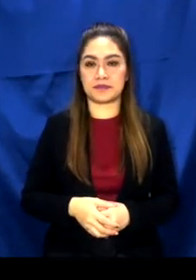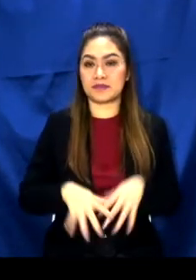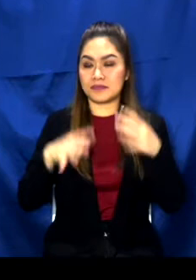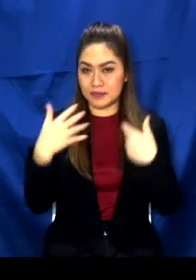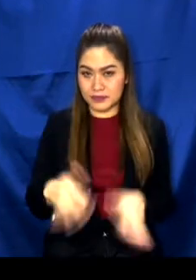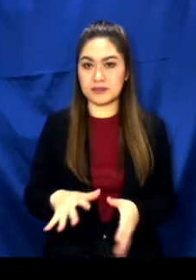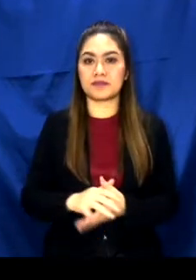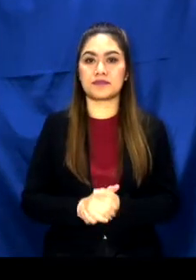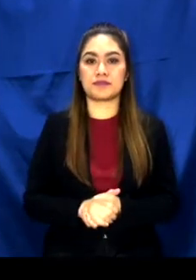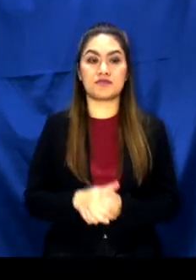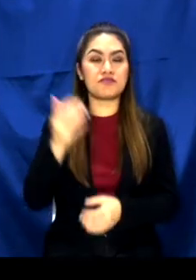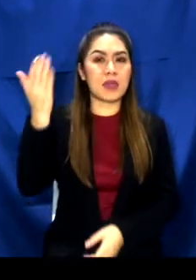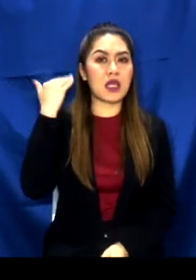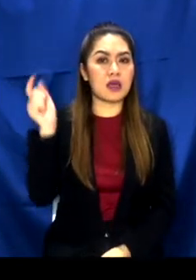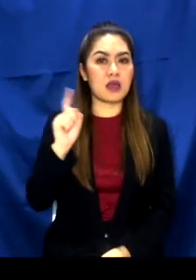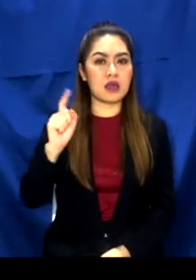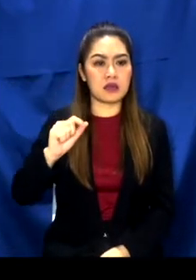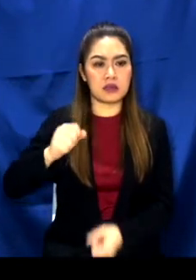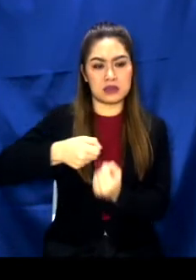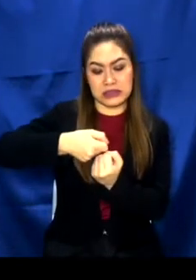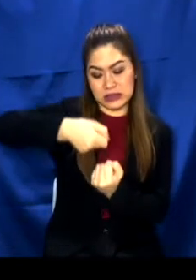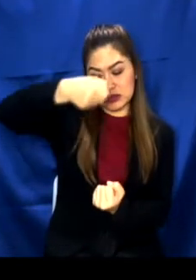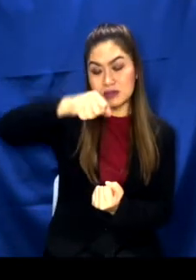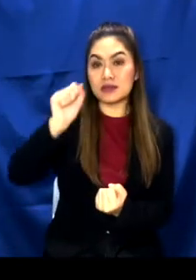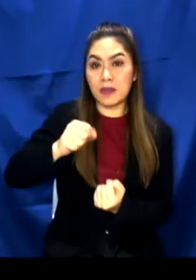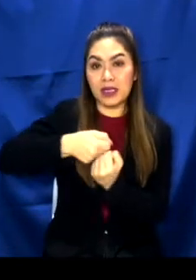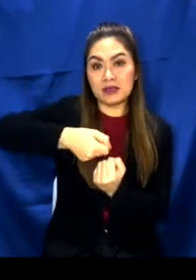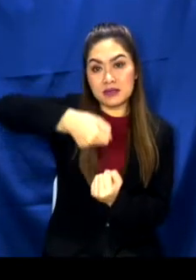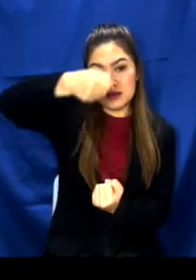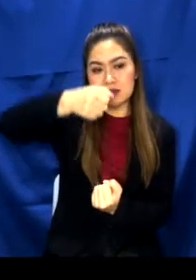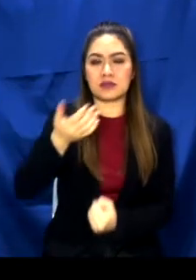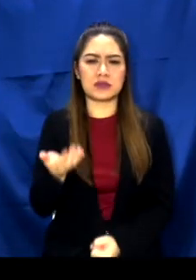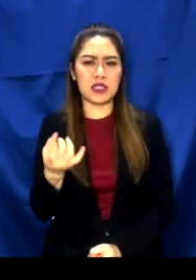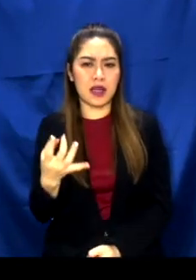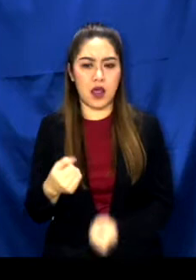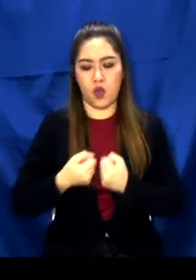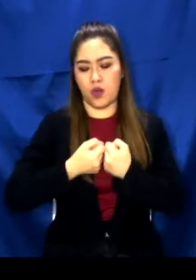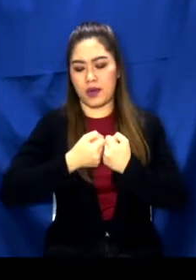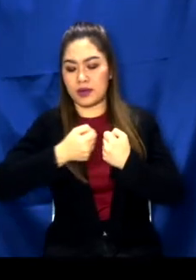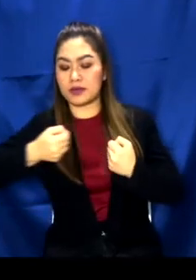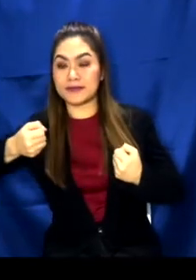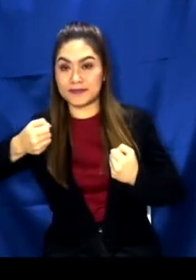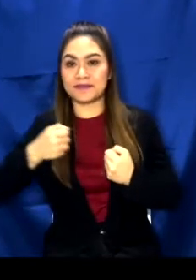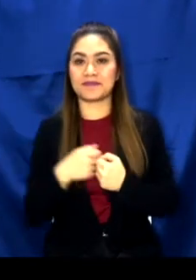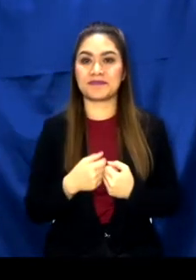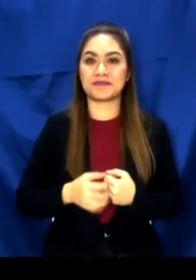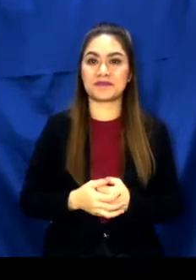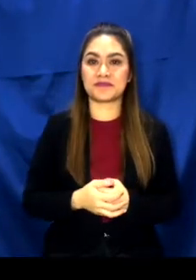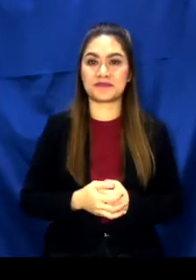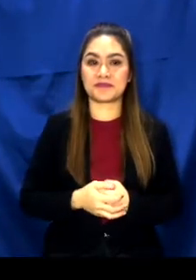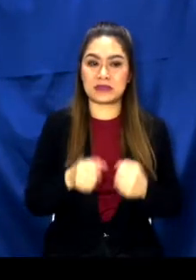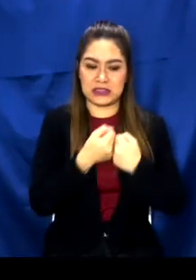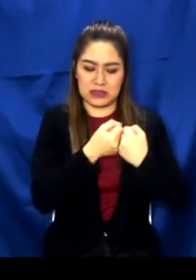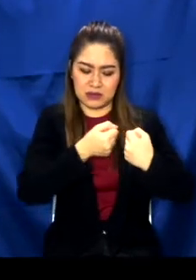นอันนี้เมื่อกี้ยืดความสูงใช่ไหมคะต่อมาก็คืออันนี้ยืดความกว้างเนี่ยมันก็